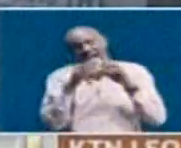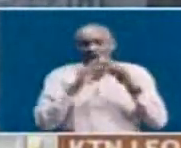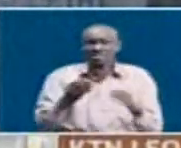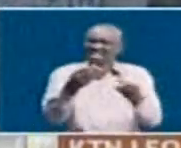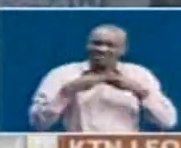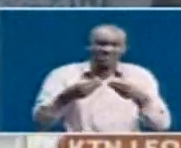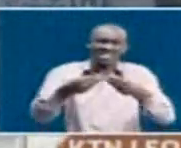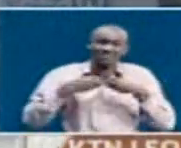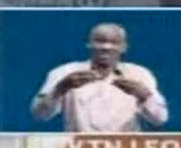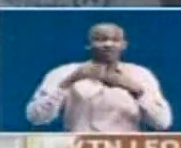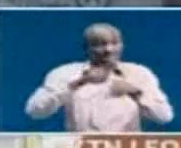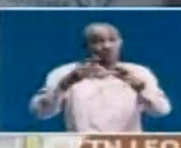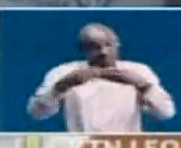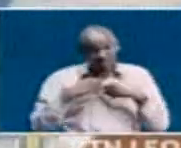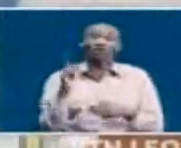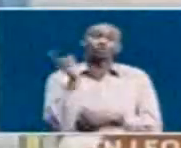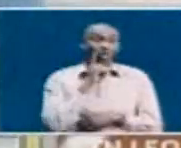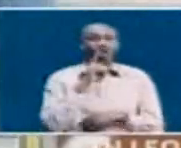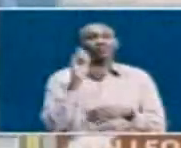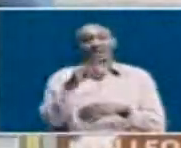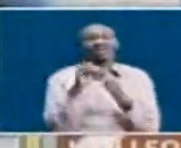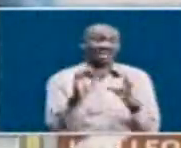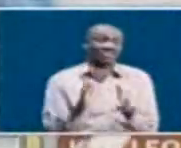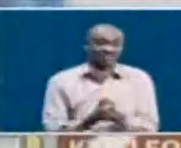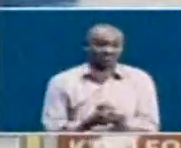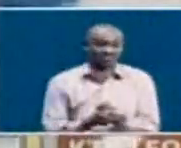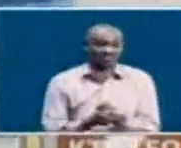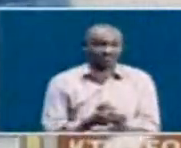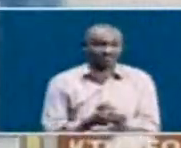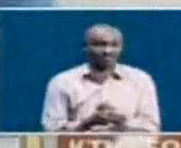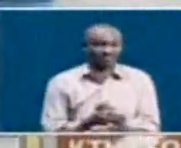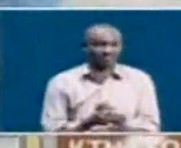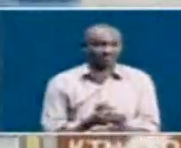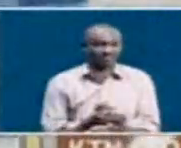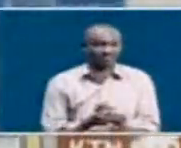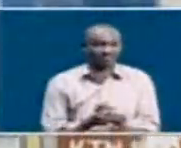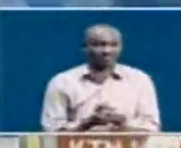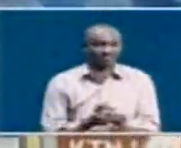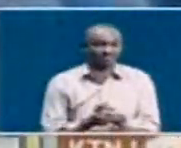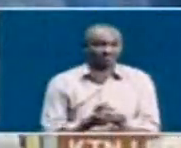nipatie ukimpatia kesho uzioni.